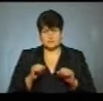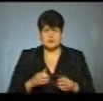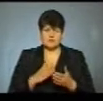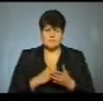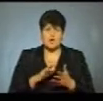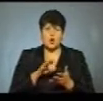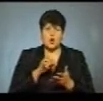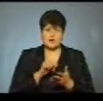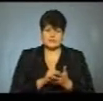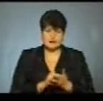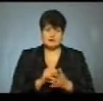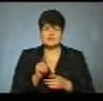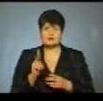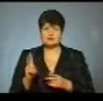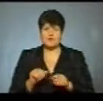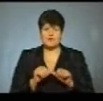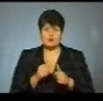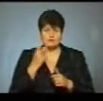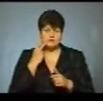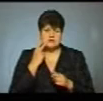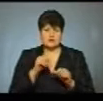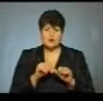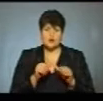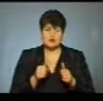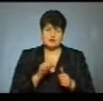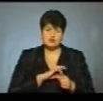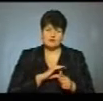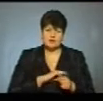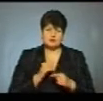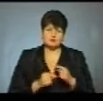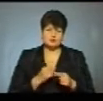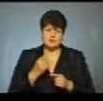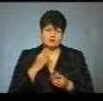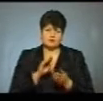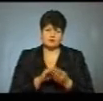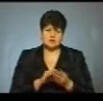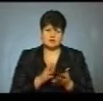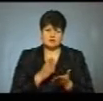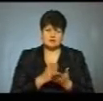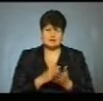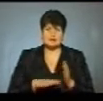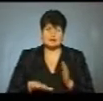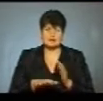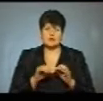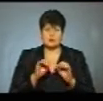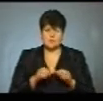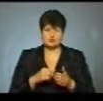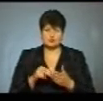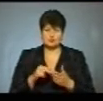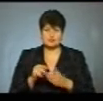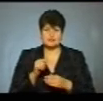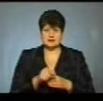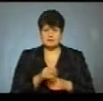має орендар. Ті, хто оформив постійне користування або успадкував довічне володіння ділянкою, можуть викупити